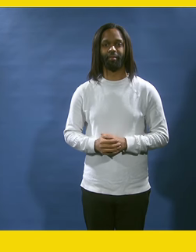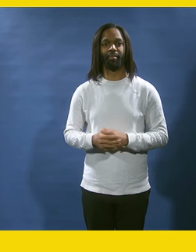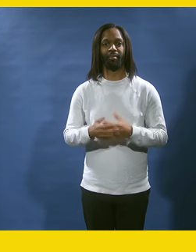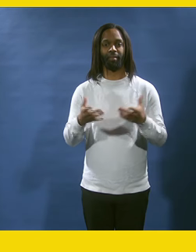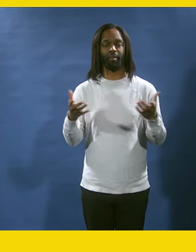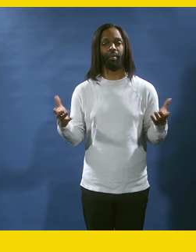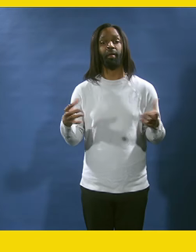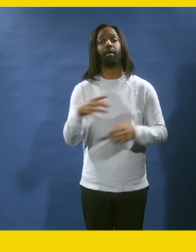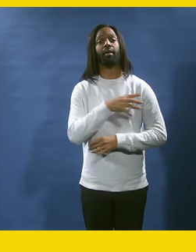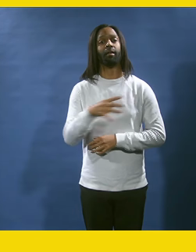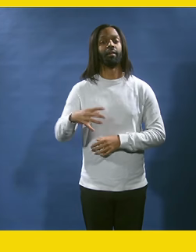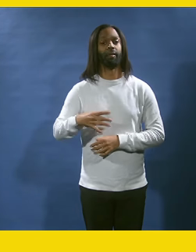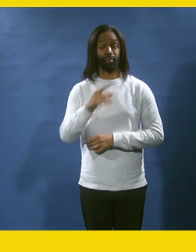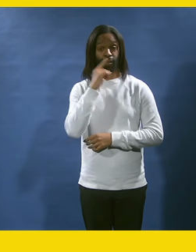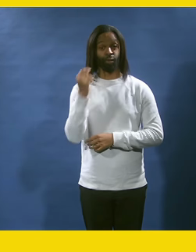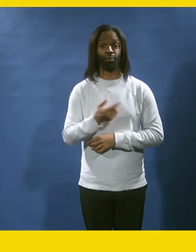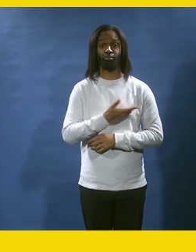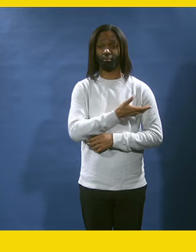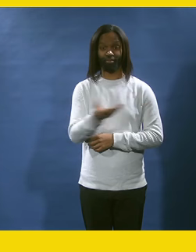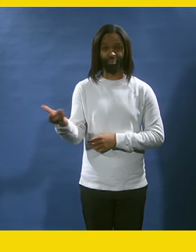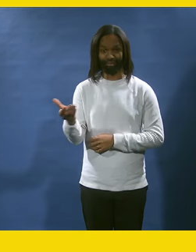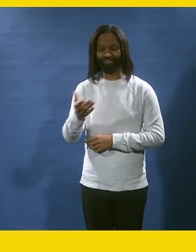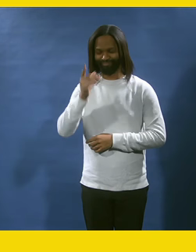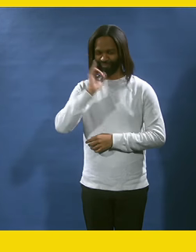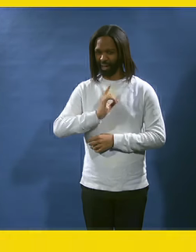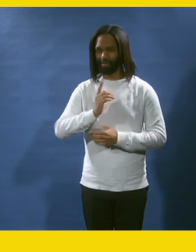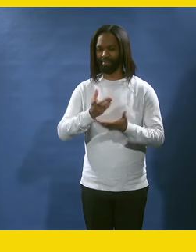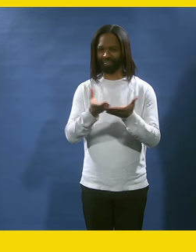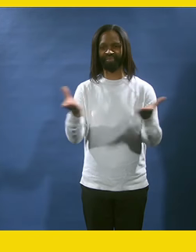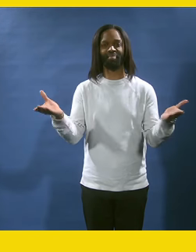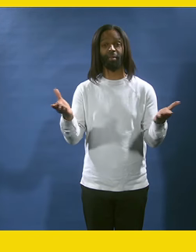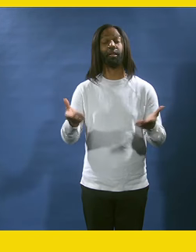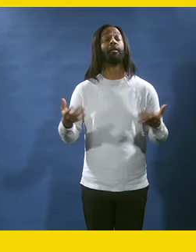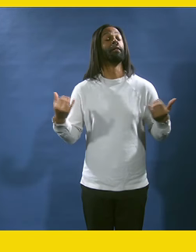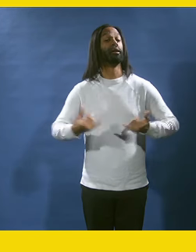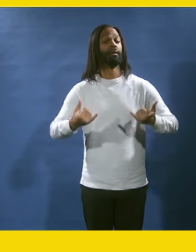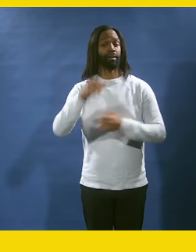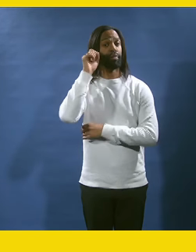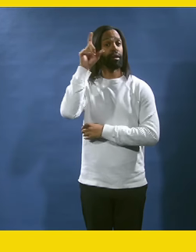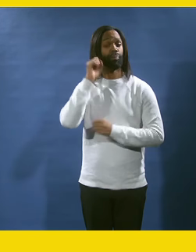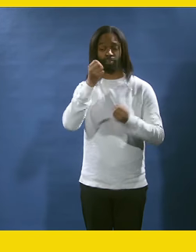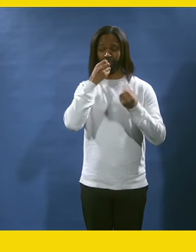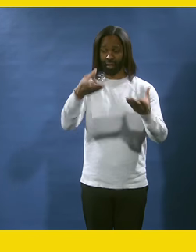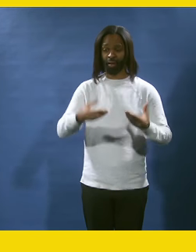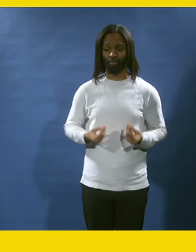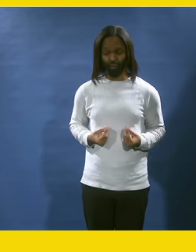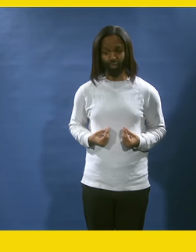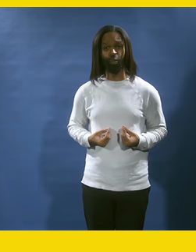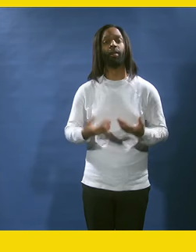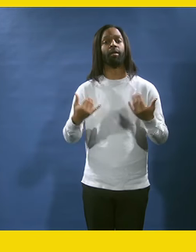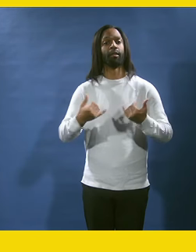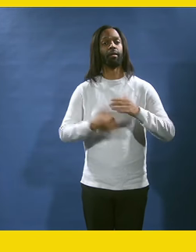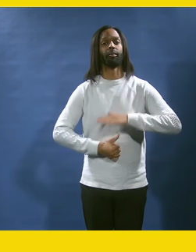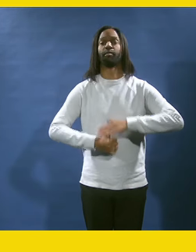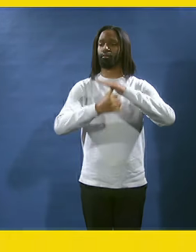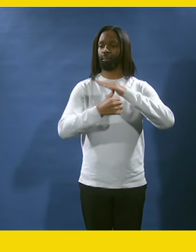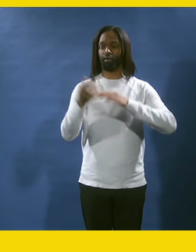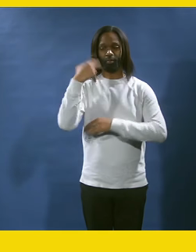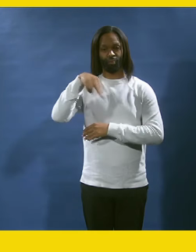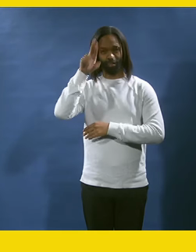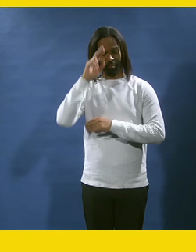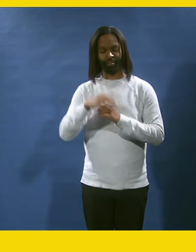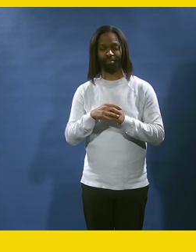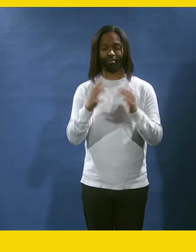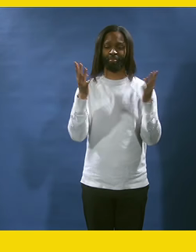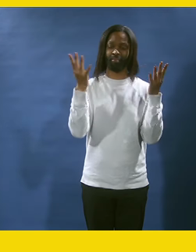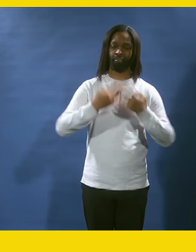Mesdames et messieurs, chères toutes, je vous souhaite la bienvenue à Strasbourg, capitale européenne, siège du Parlement européen et